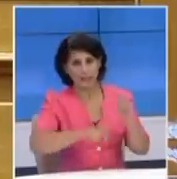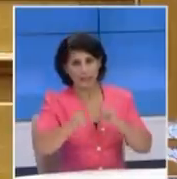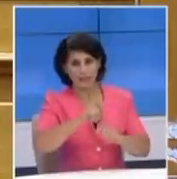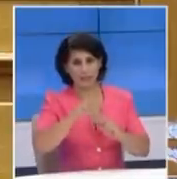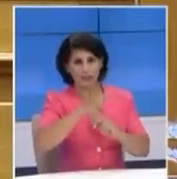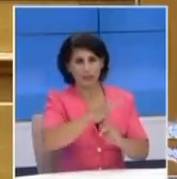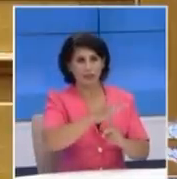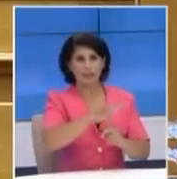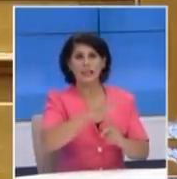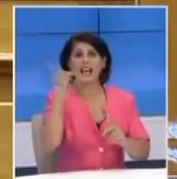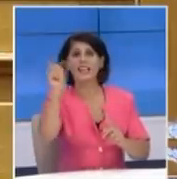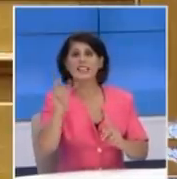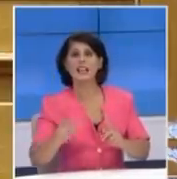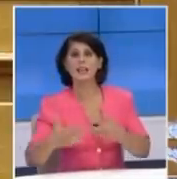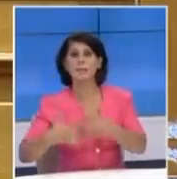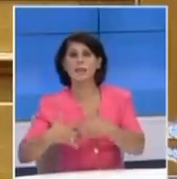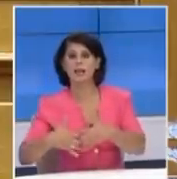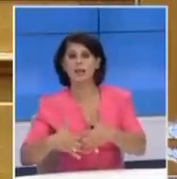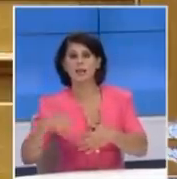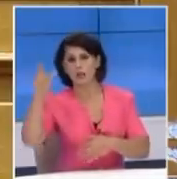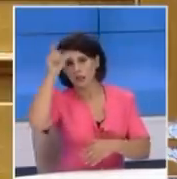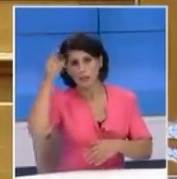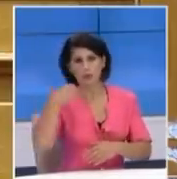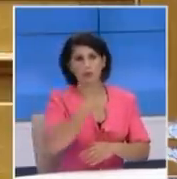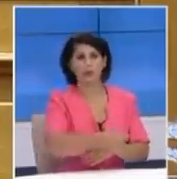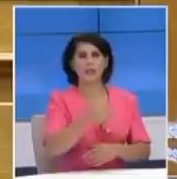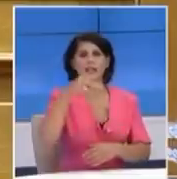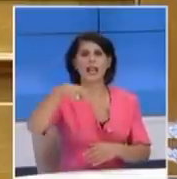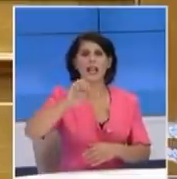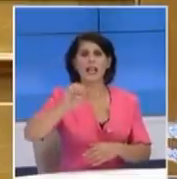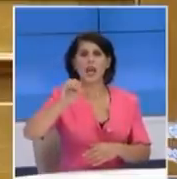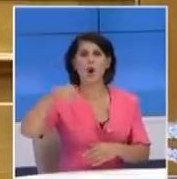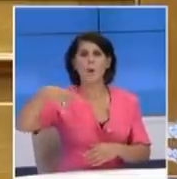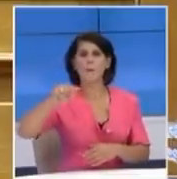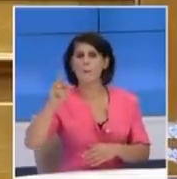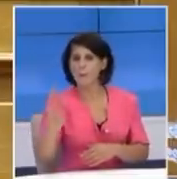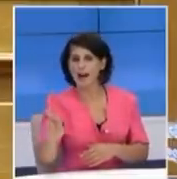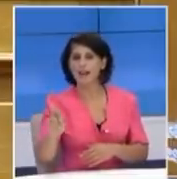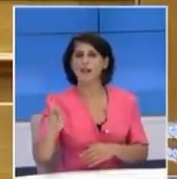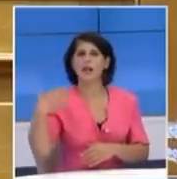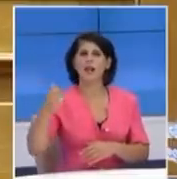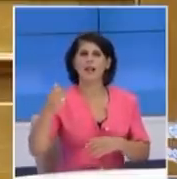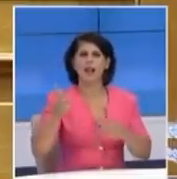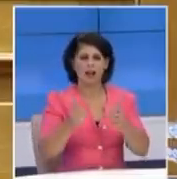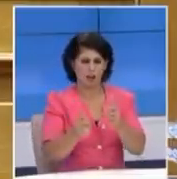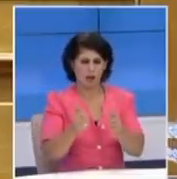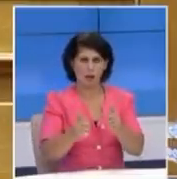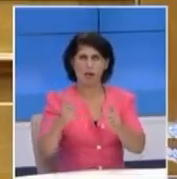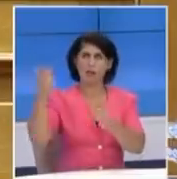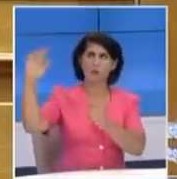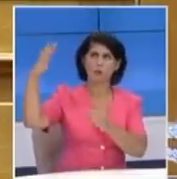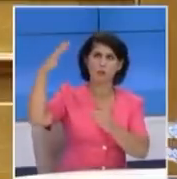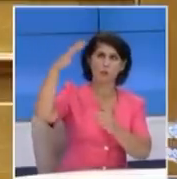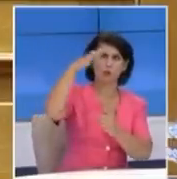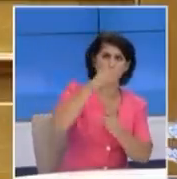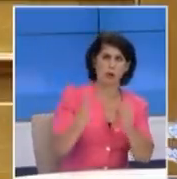κατασκευής ελικόπτερα είναι με ιταλικές μηχανές. Η δε Γερμανία τους δίνει Λέοπαρντ, τους έκανε και drones η Γερμανία. Και περιμένετε από αυτούς, κύριε